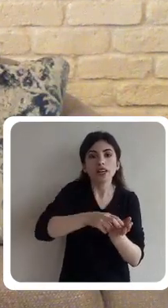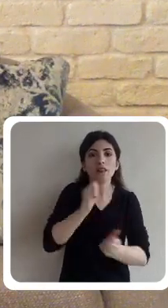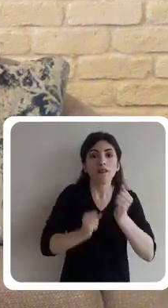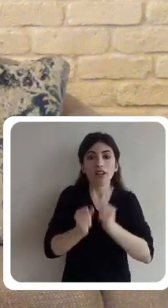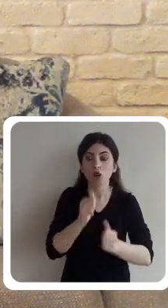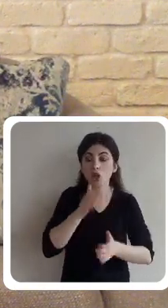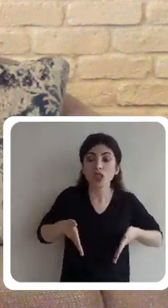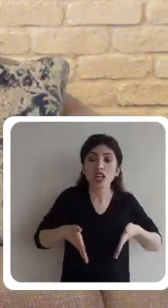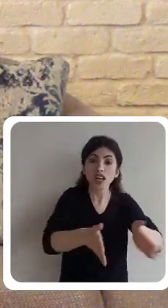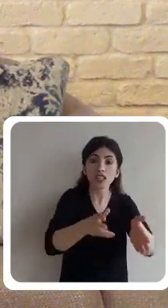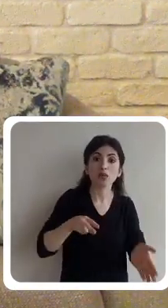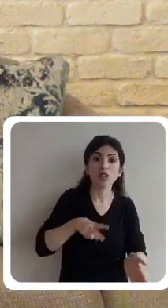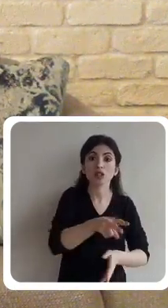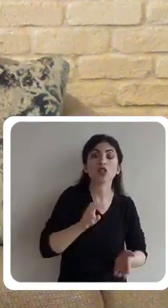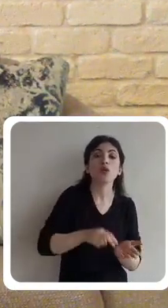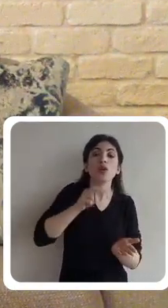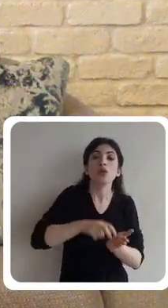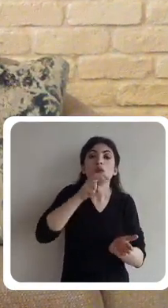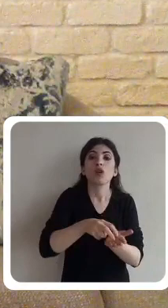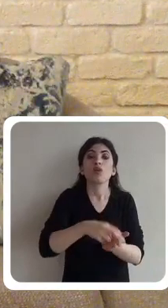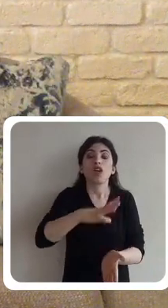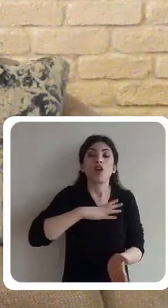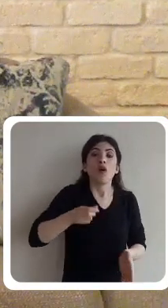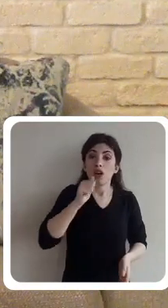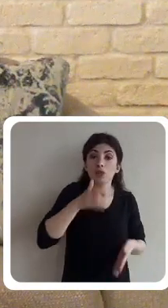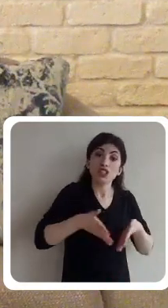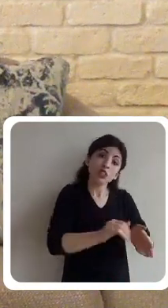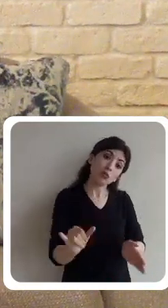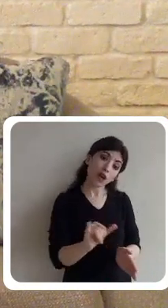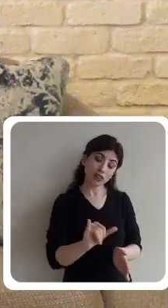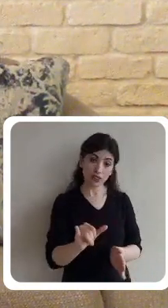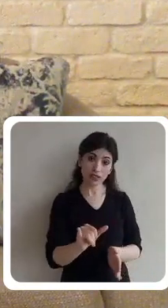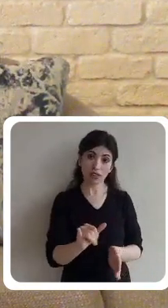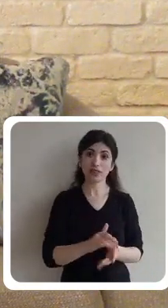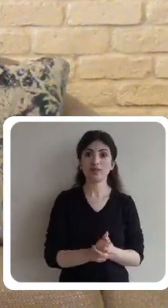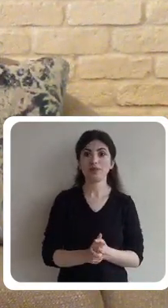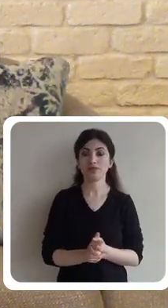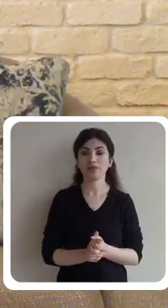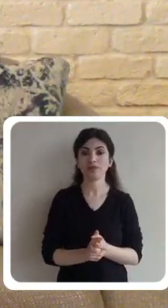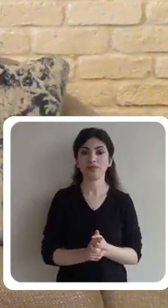kaşan pirebey ırmak yolunda hoplaya zıplaya varmış ırmağın kenarına.